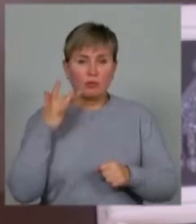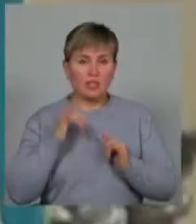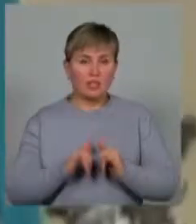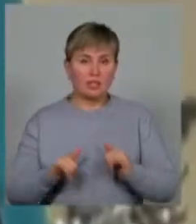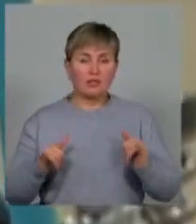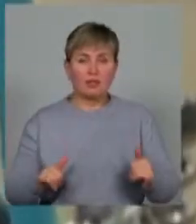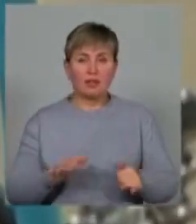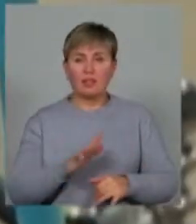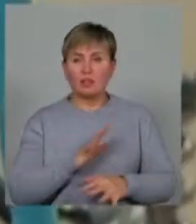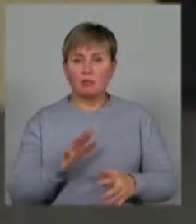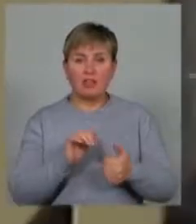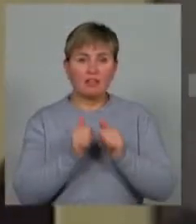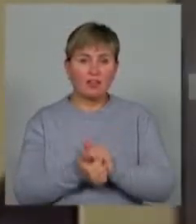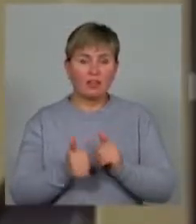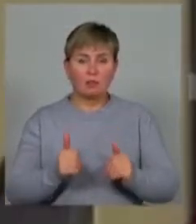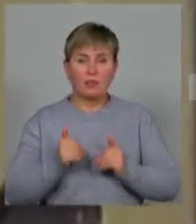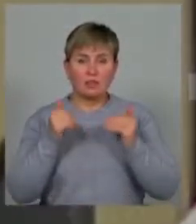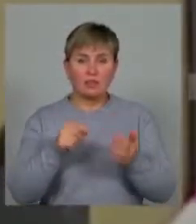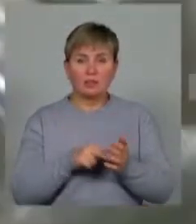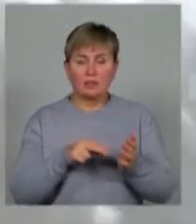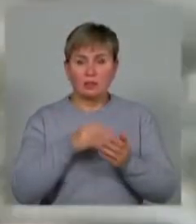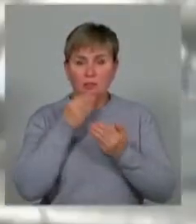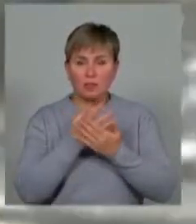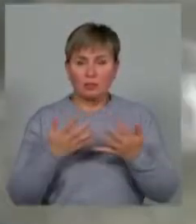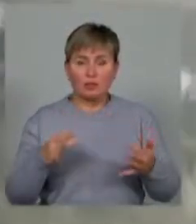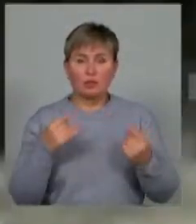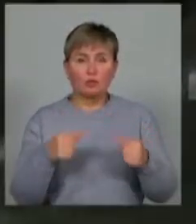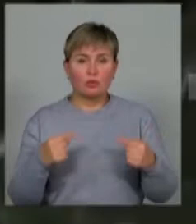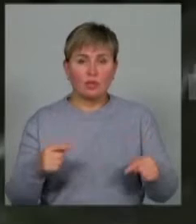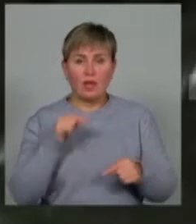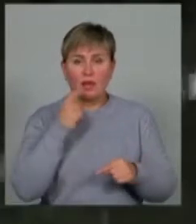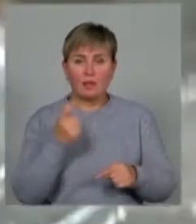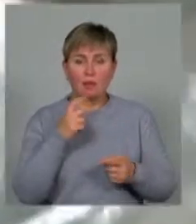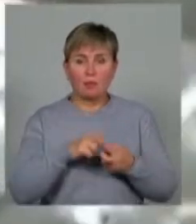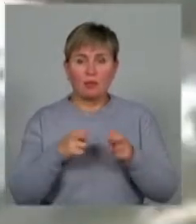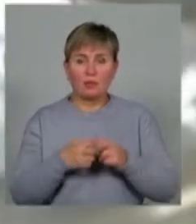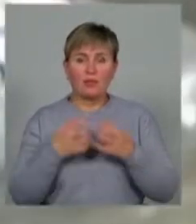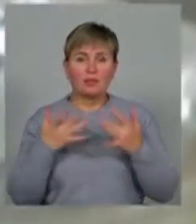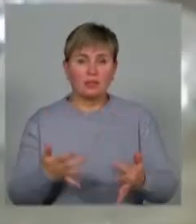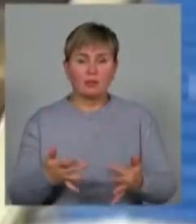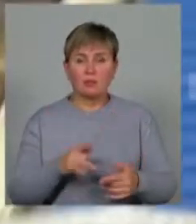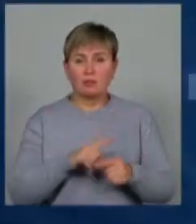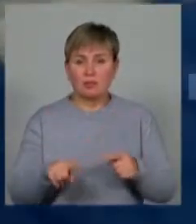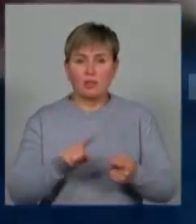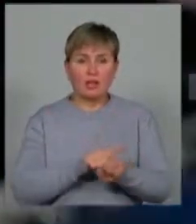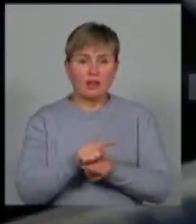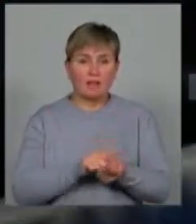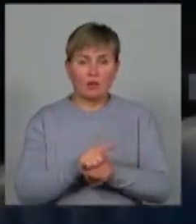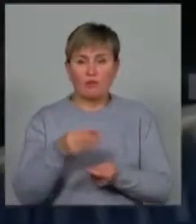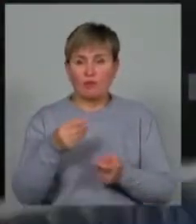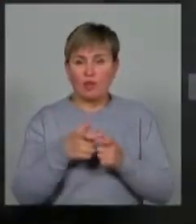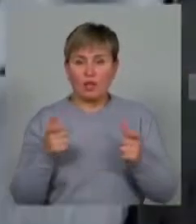развиваться. Небывалая инфляция, подорожание цен на продукты питания и другие экономические проблемы требовали незамедлительной реформы валютной